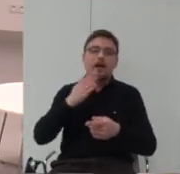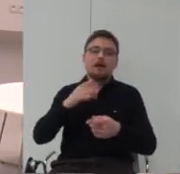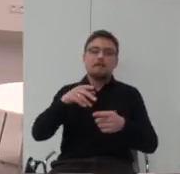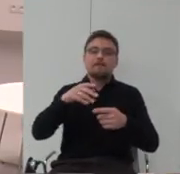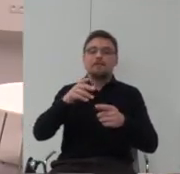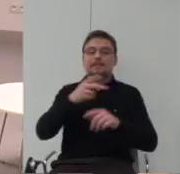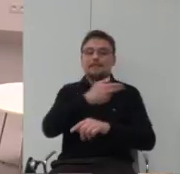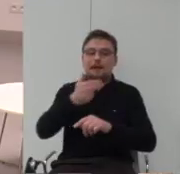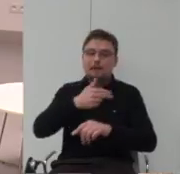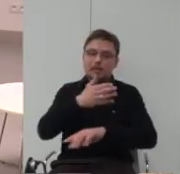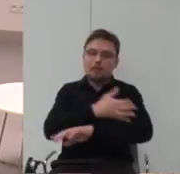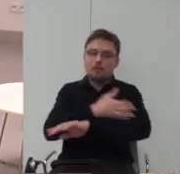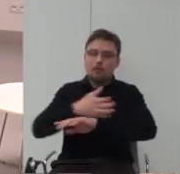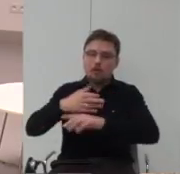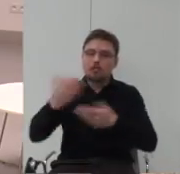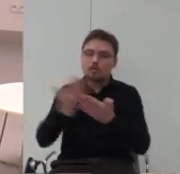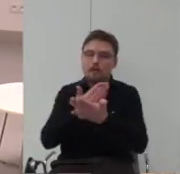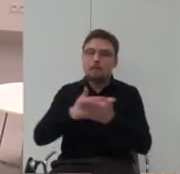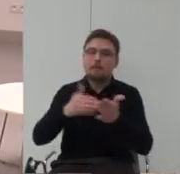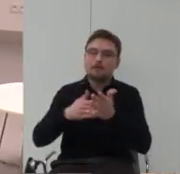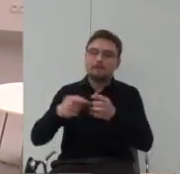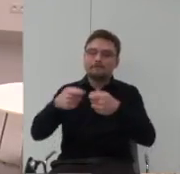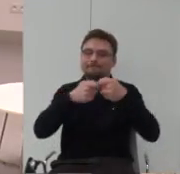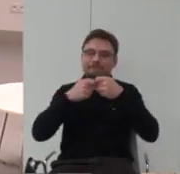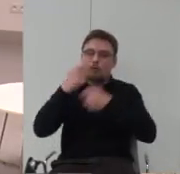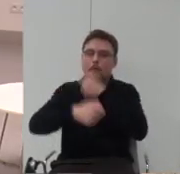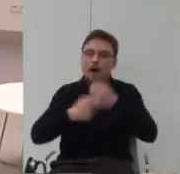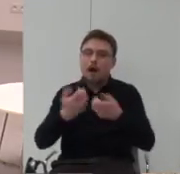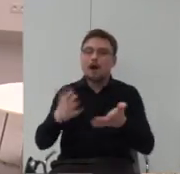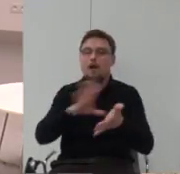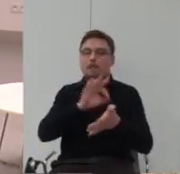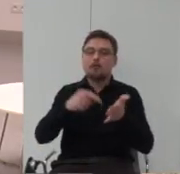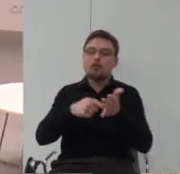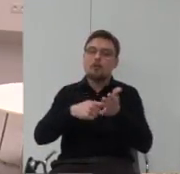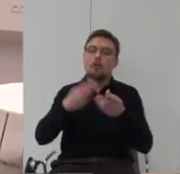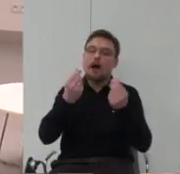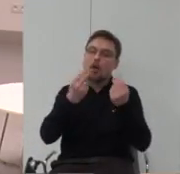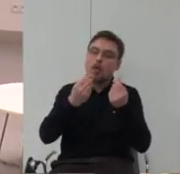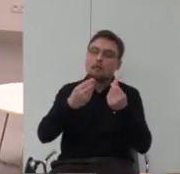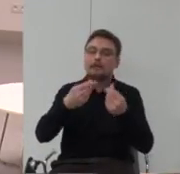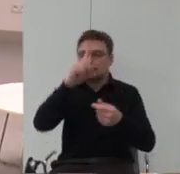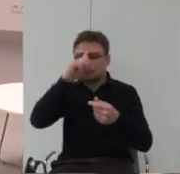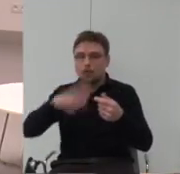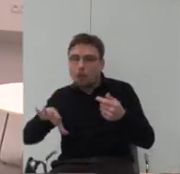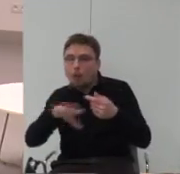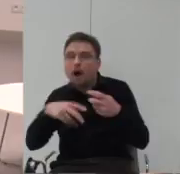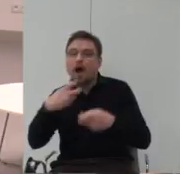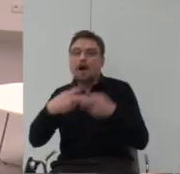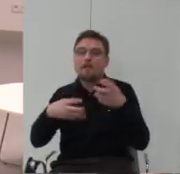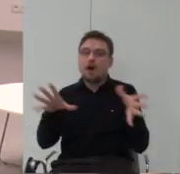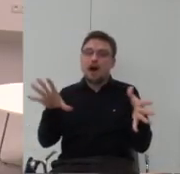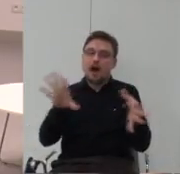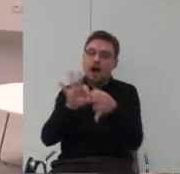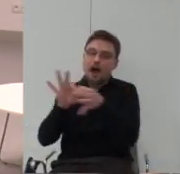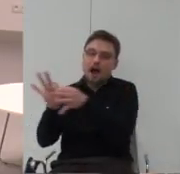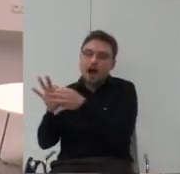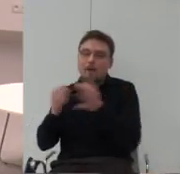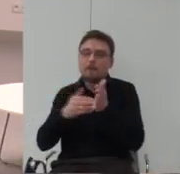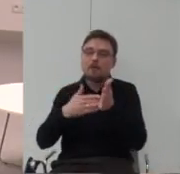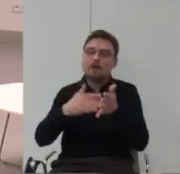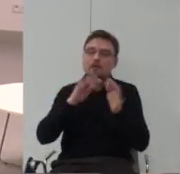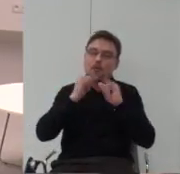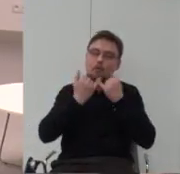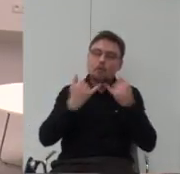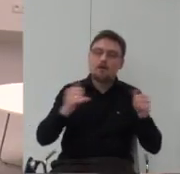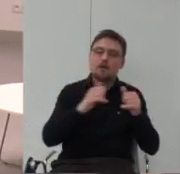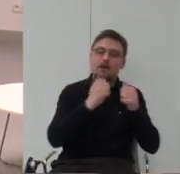wiemy, że takie problemy właśnie jak mieszkalnictwo wymagają bardzo ścisłej współpracy. Jest to problem jednocześnie i społeczny, i